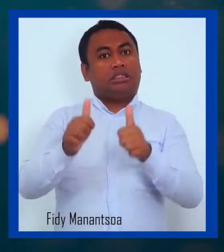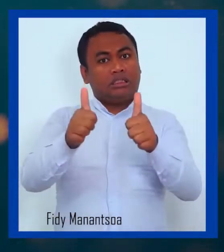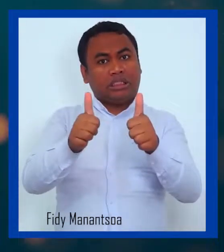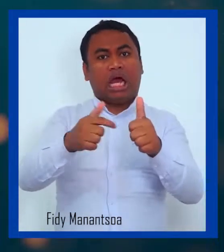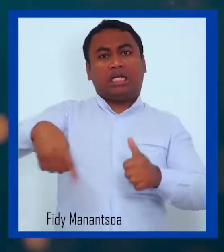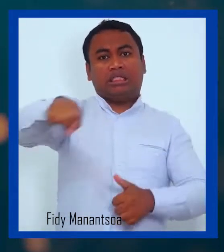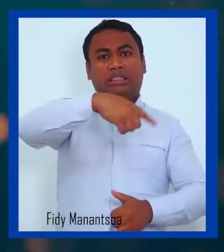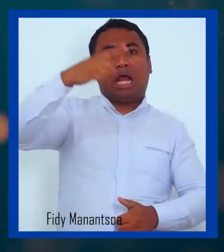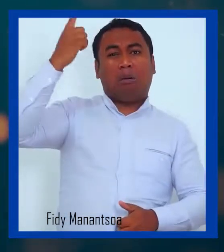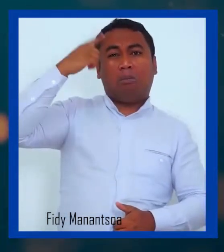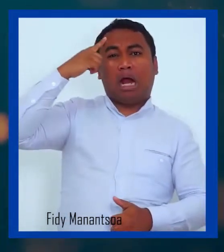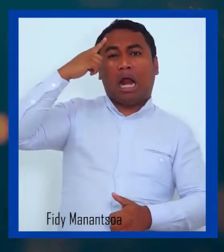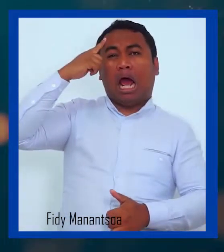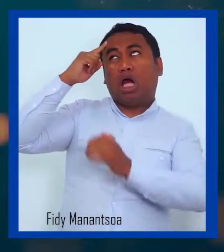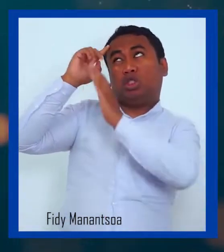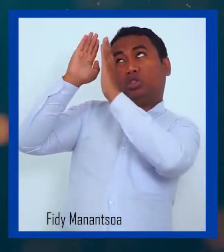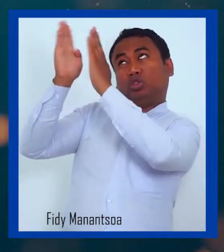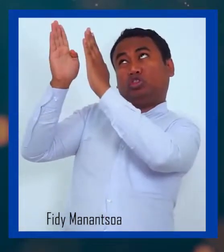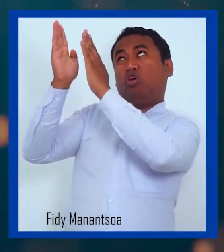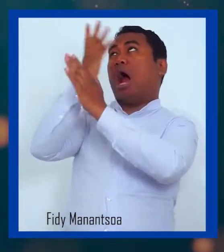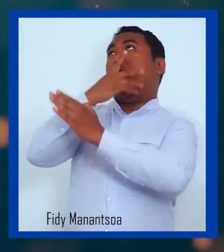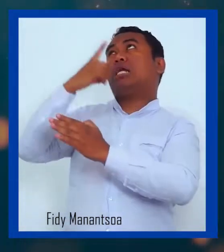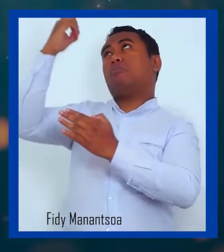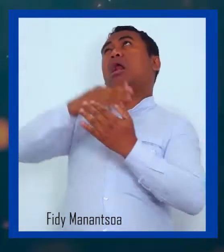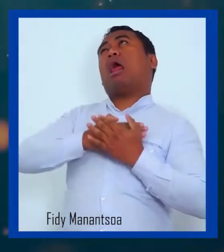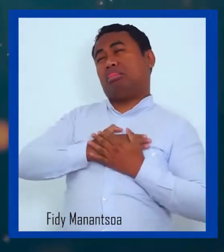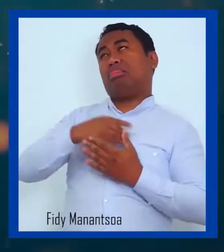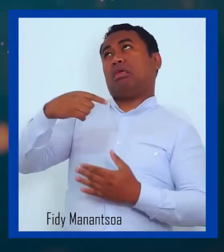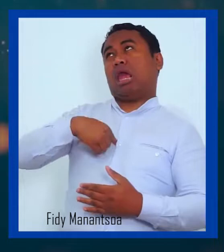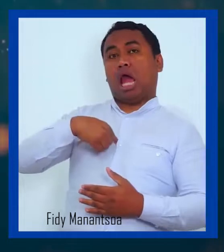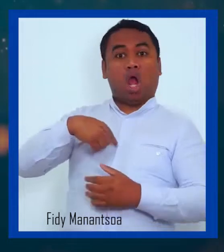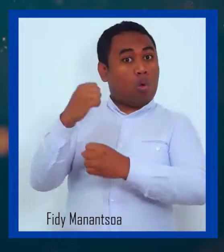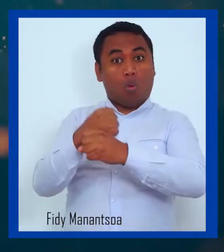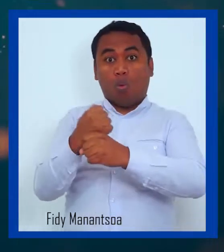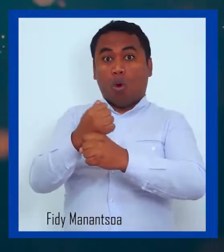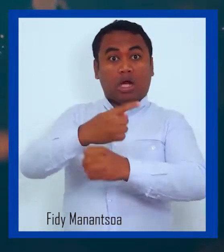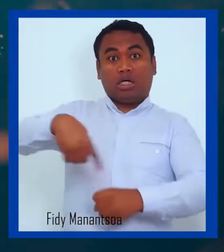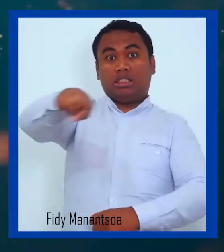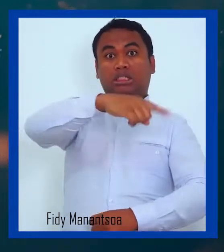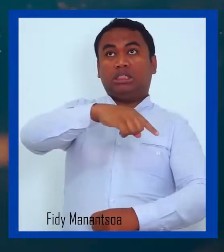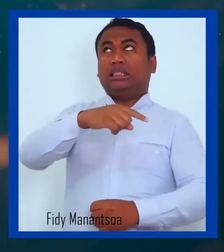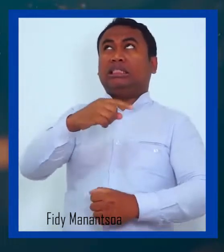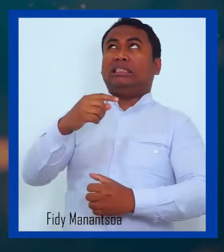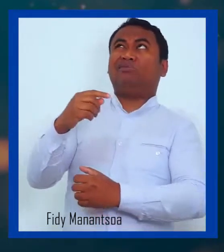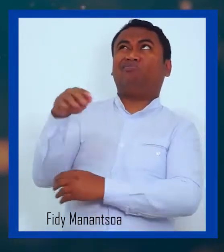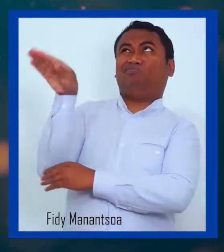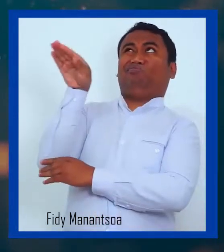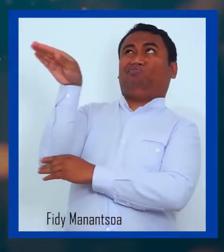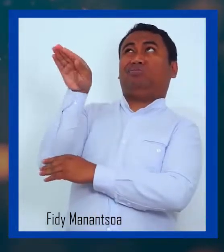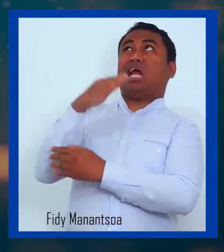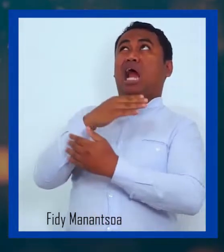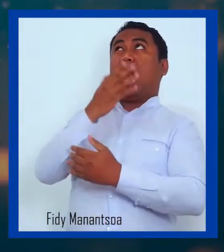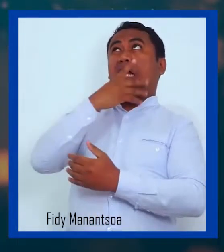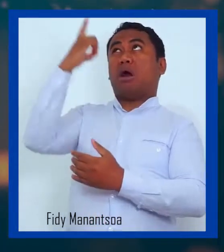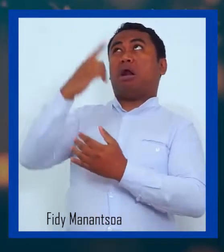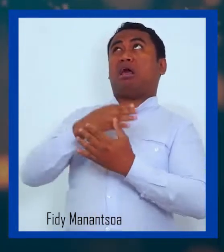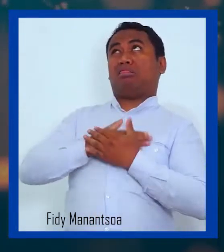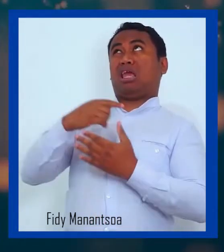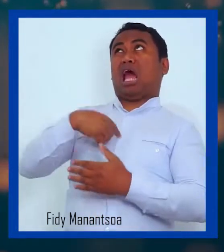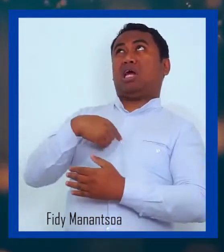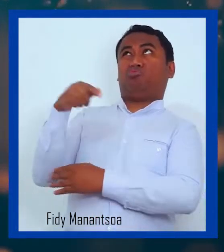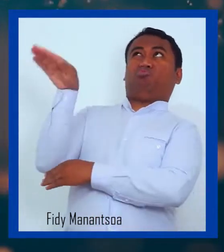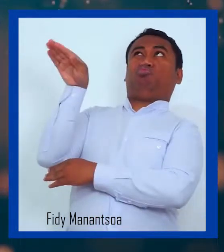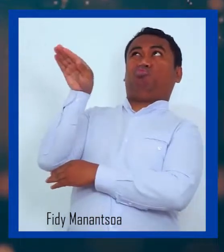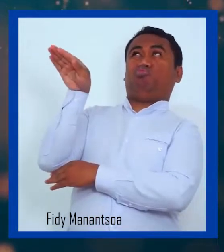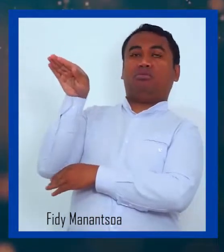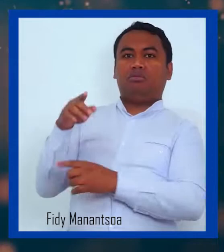mahazava-doza ny tsy fahafantaran'ny olona na ny tsy fahatakaran'ny olona na ny tsy finoan'ny olona ny fisalasalan'ny olona ny amin'ny fitiavan'i Kristy io